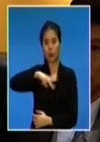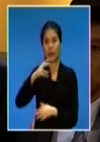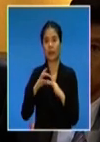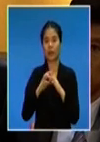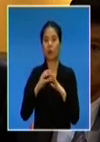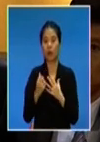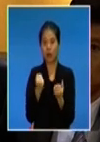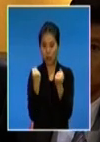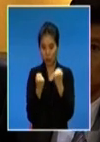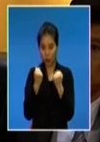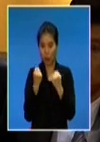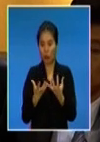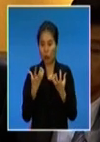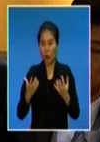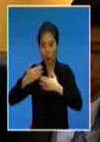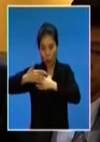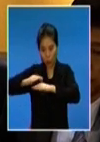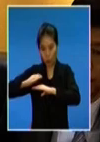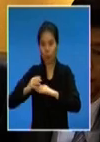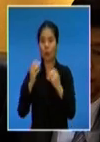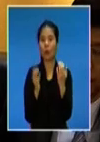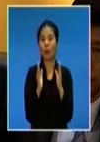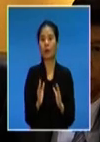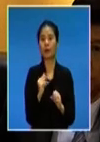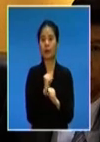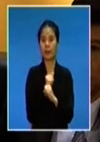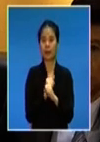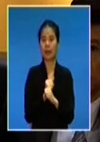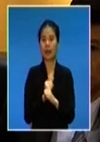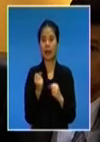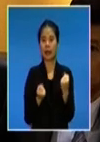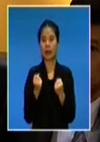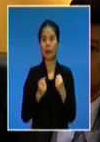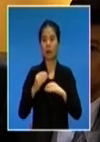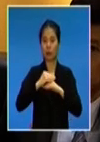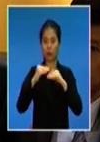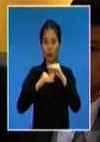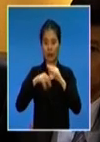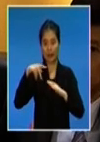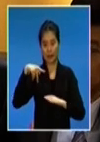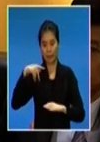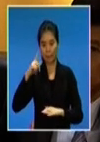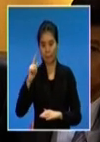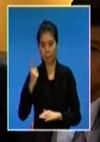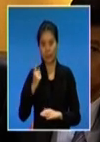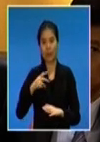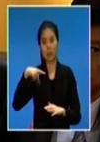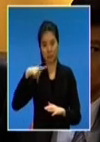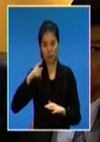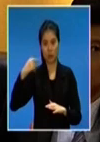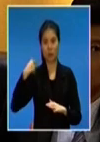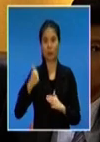ส่งคนงานด้วยว่ามาเนี่ยจะปลอดภัยขนาดไหนเพราะฉะนั้นโครงการเนี้ยเป็นโครงการใหม่ที่จะมีประโยชน์มากแล้วก็ไม่ใช้เงินเท่าไหร่เลยนะ